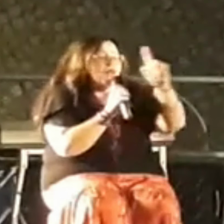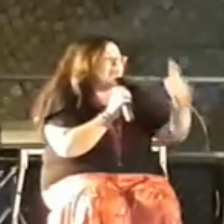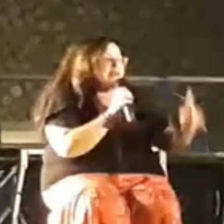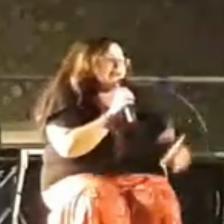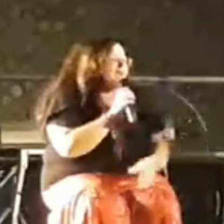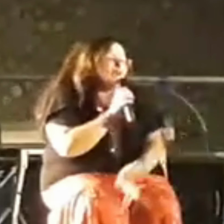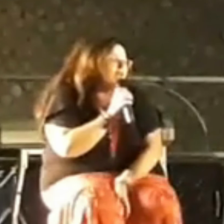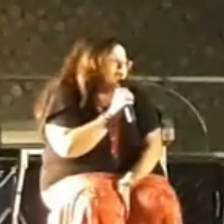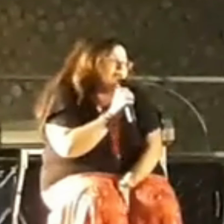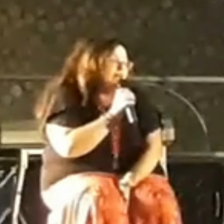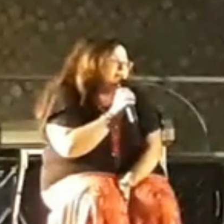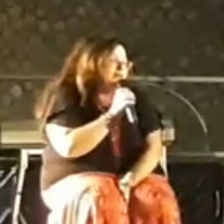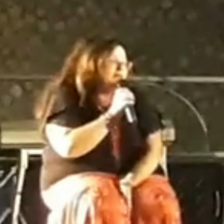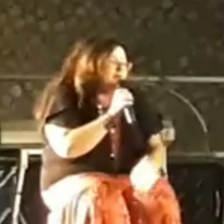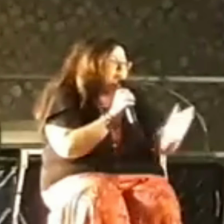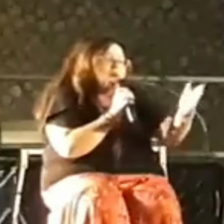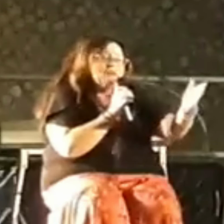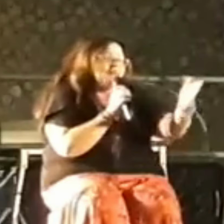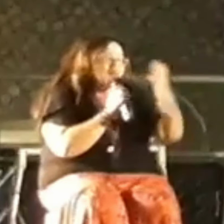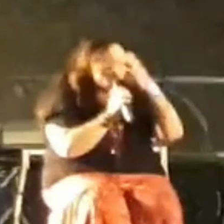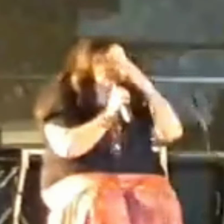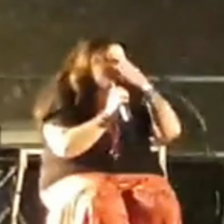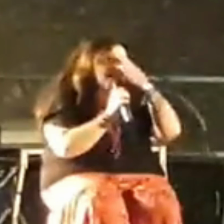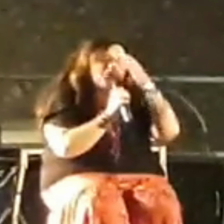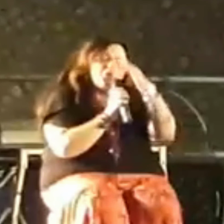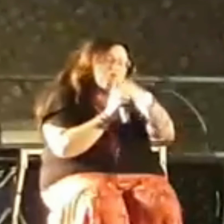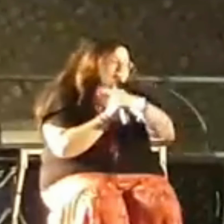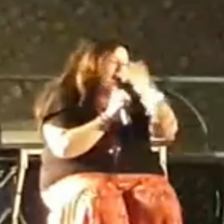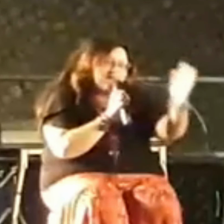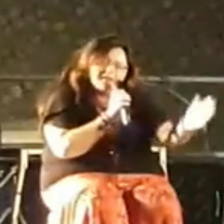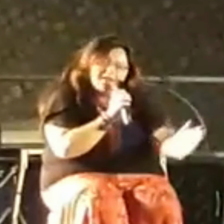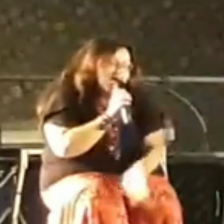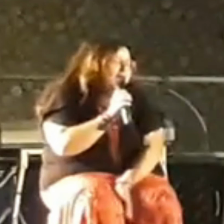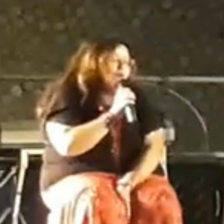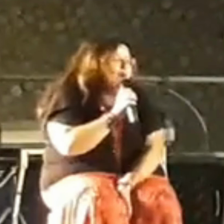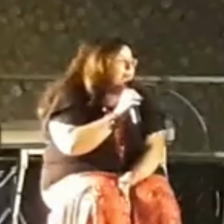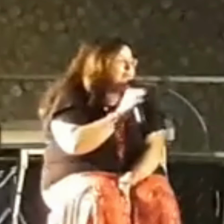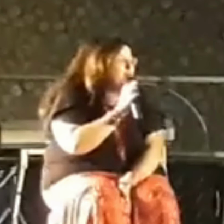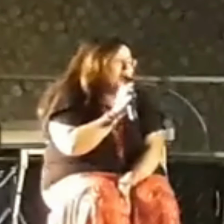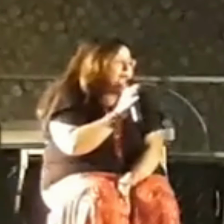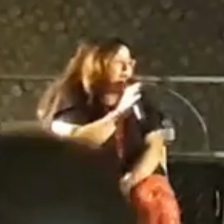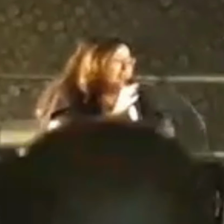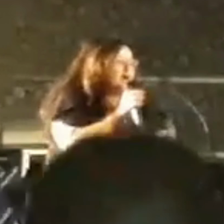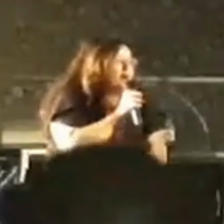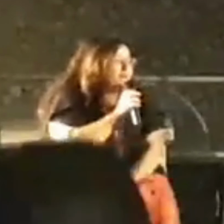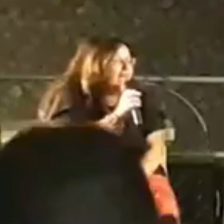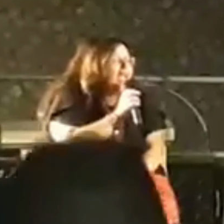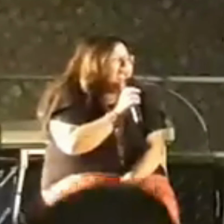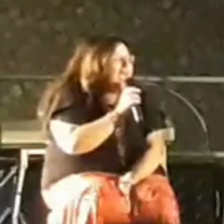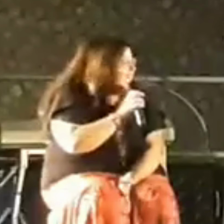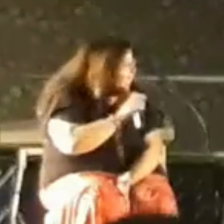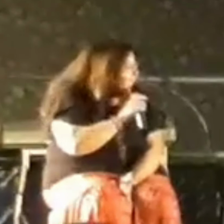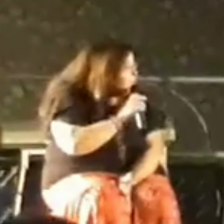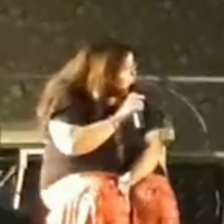l'allenamento, dell'ora di allenamento, perché loro si divertono come pazzi in quella mezz'ora, fanno delle cose è